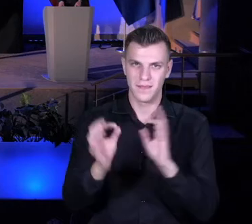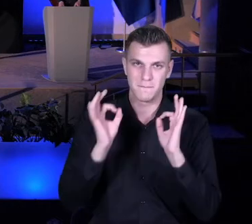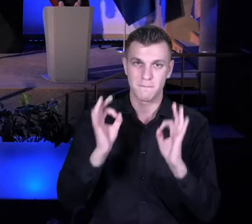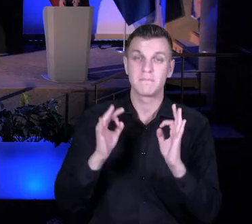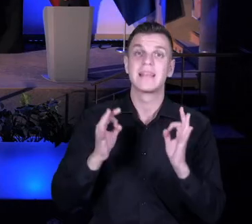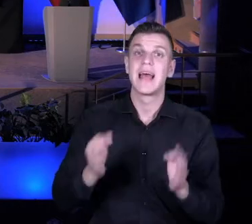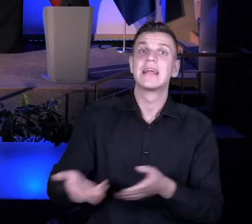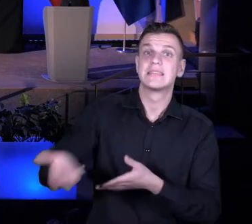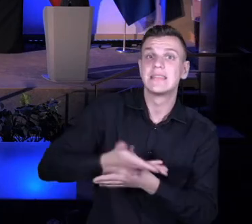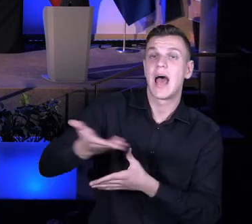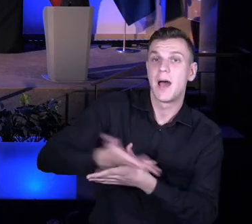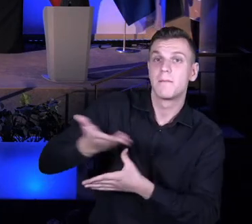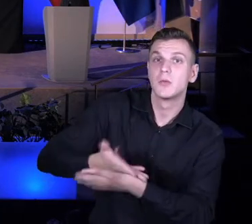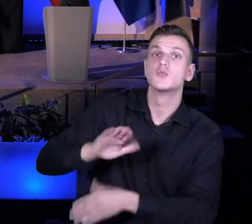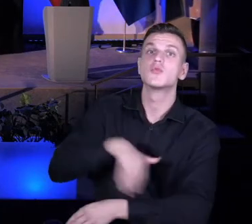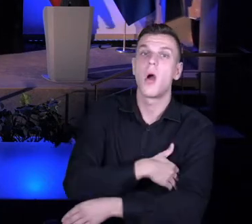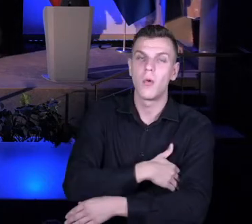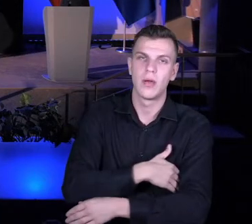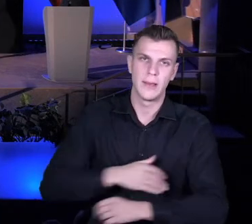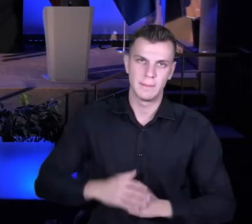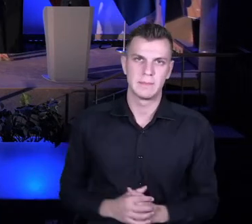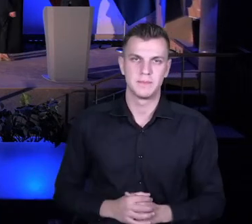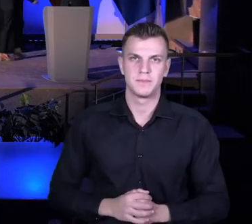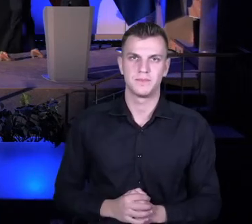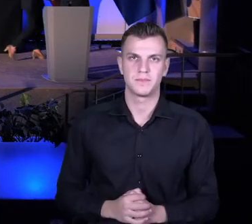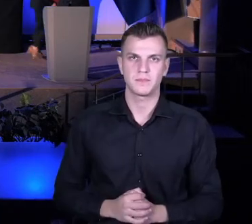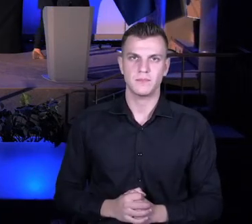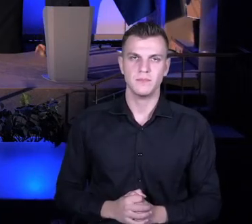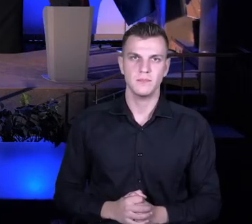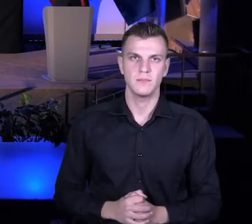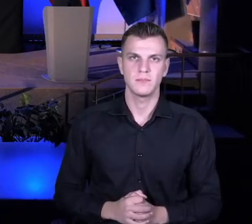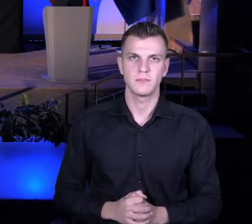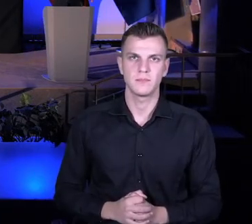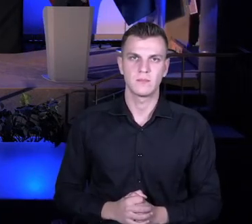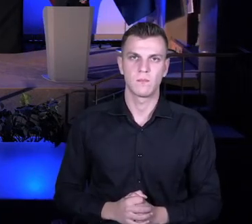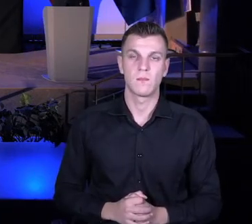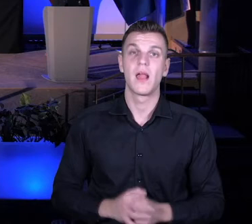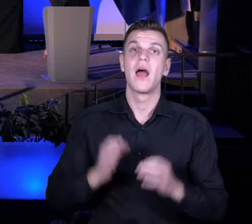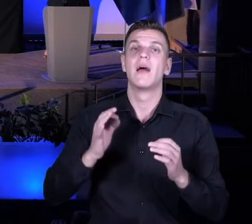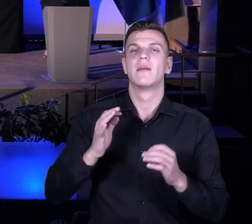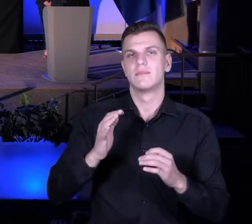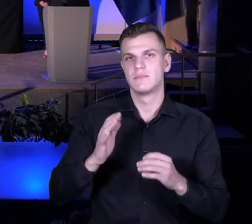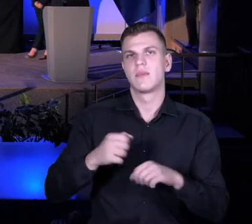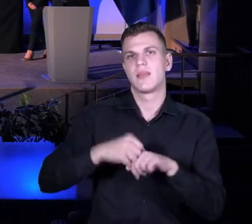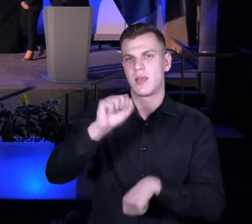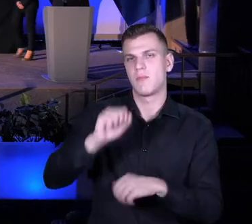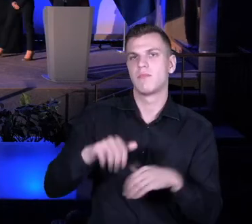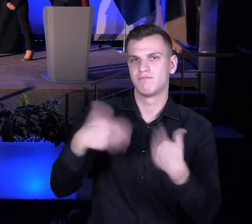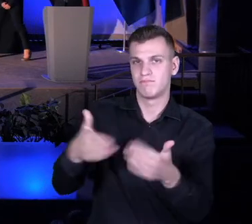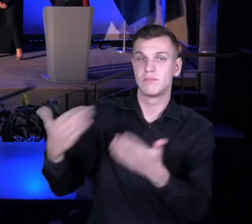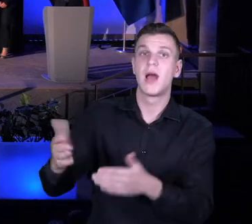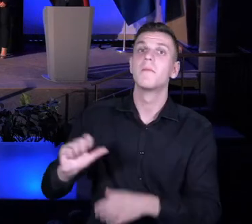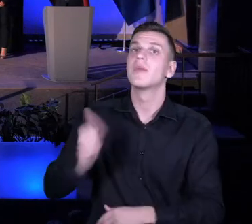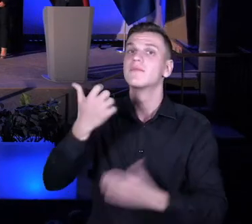Będziemy zapraszali kolejne szkoły w takim alfabetycznym, w takiej alfabetycznej kolejności i będziemy wręczali tytuły szkół ambasadorów. I w pierwszej